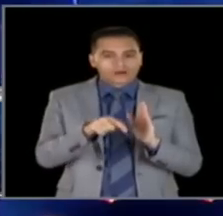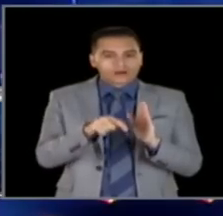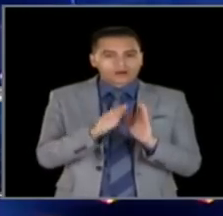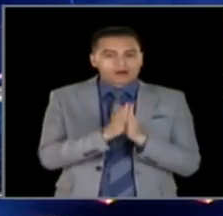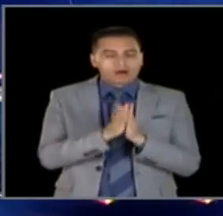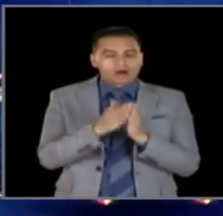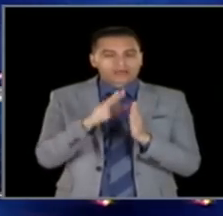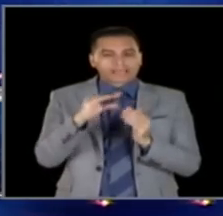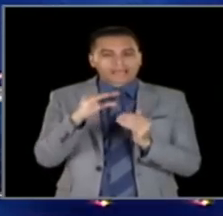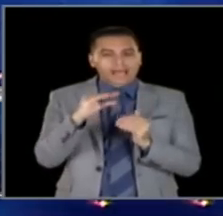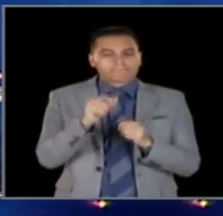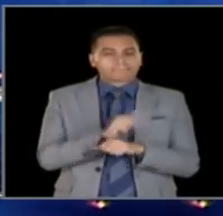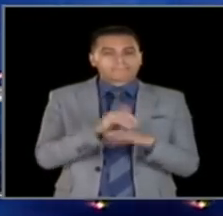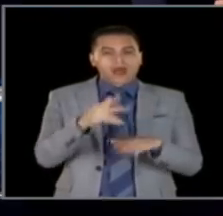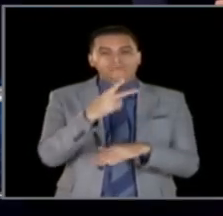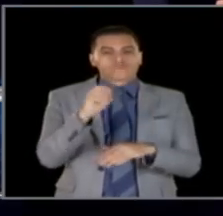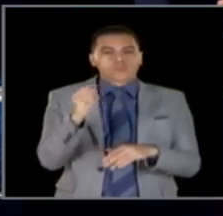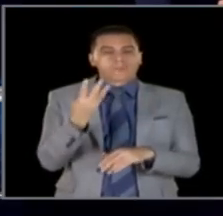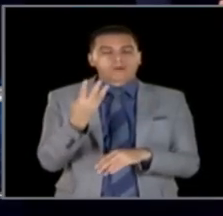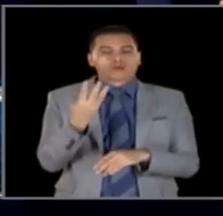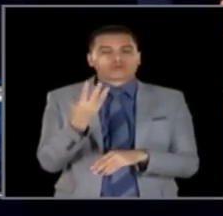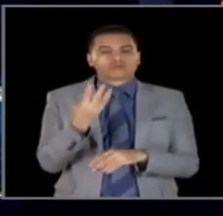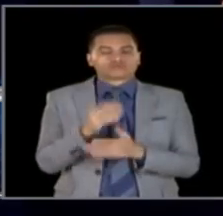اتنشرت 2014،